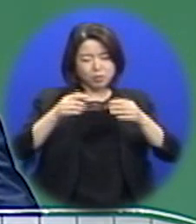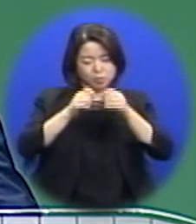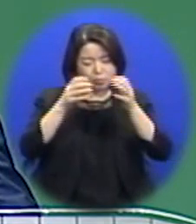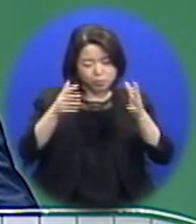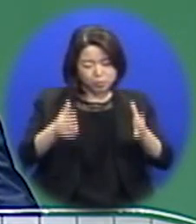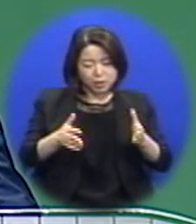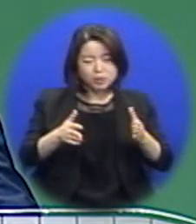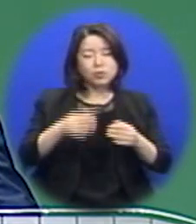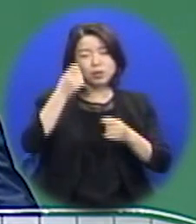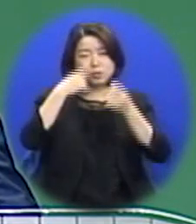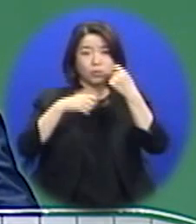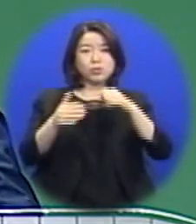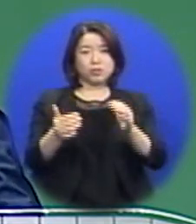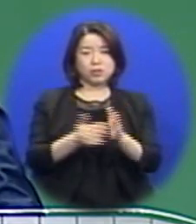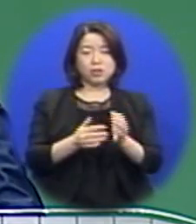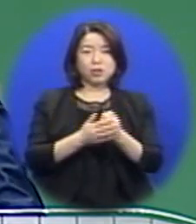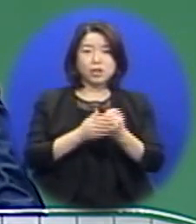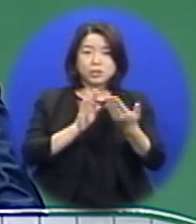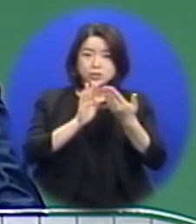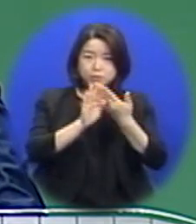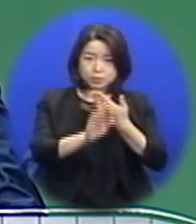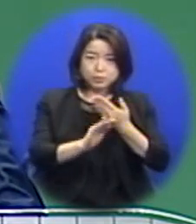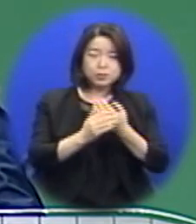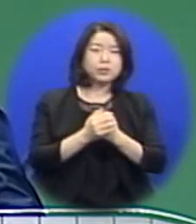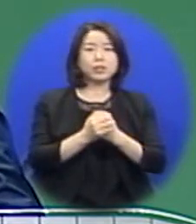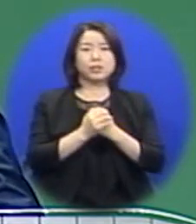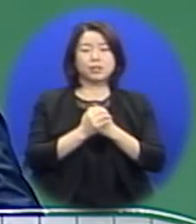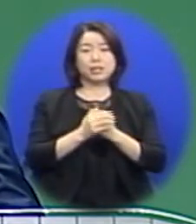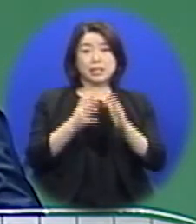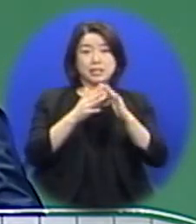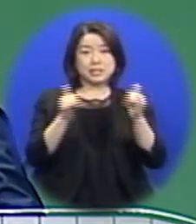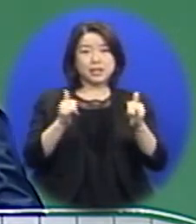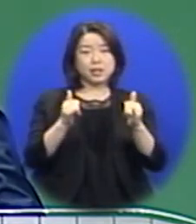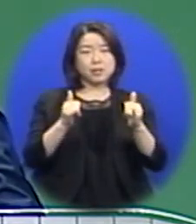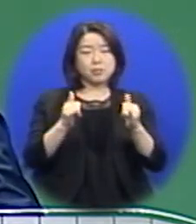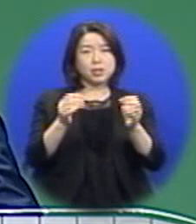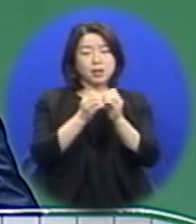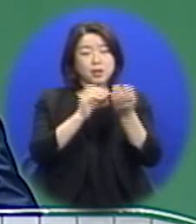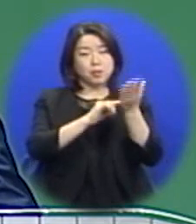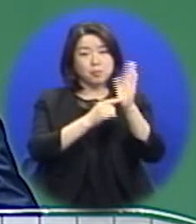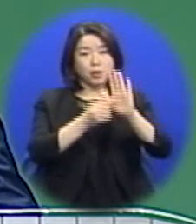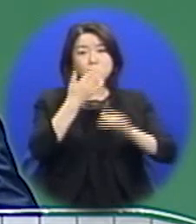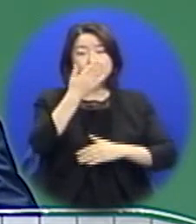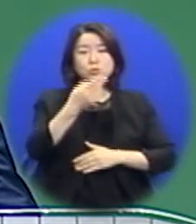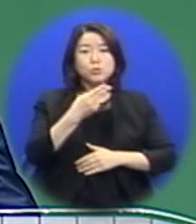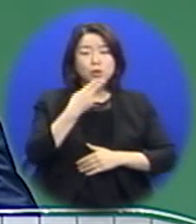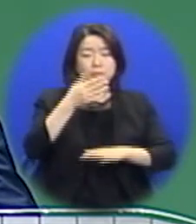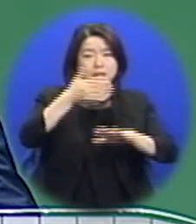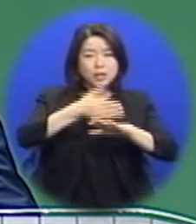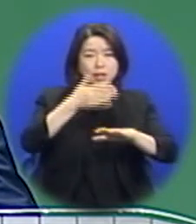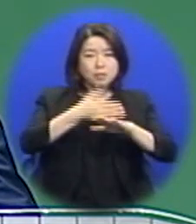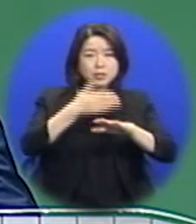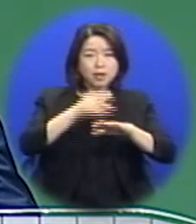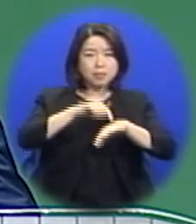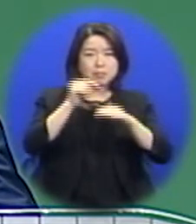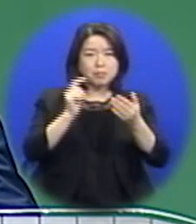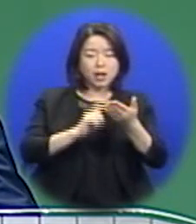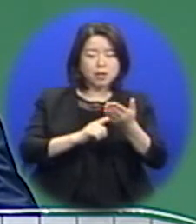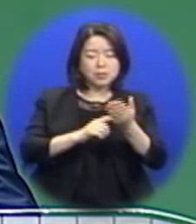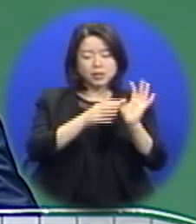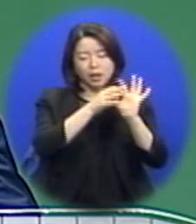울었습니다. 그 후 위로부터 사람이 형용할 수 없는 감사한 마음을 마구 내려주시기